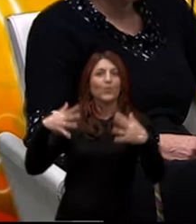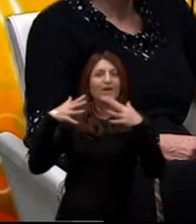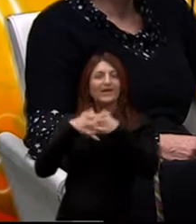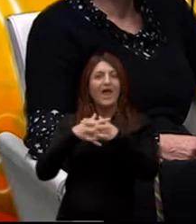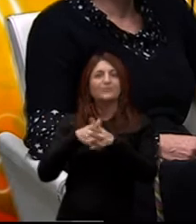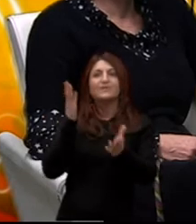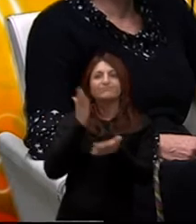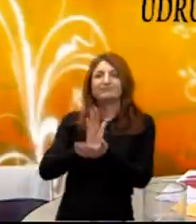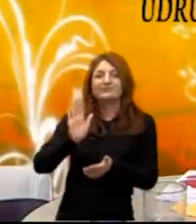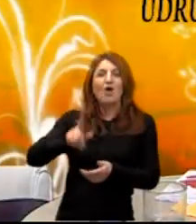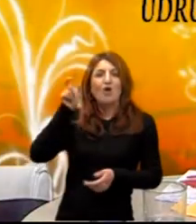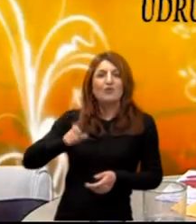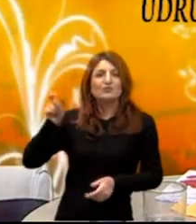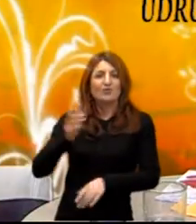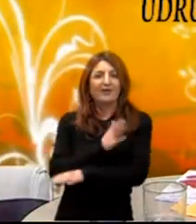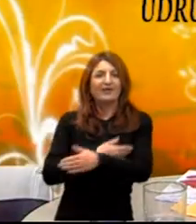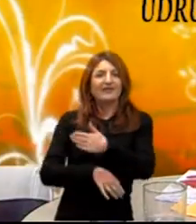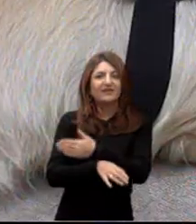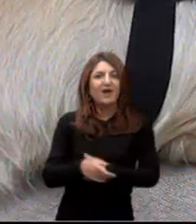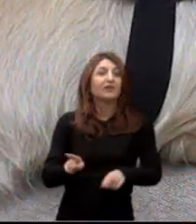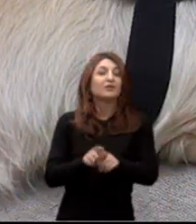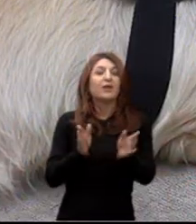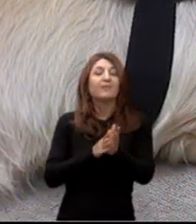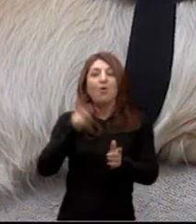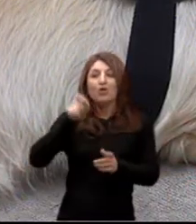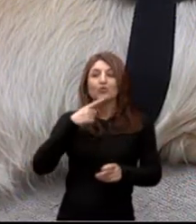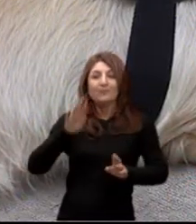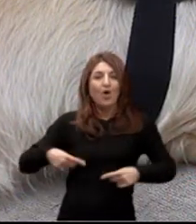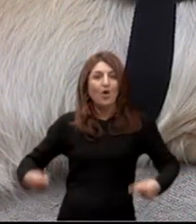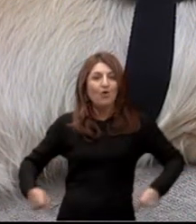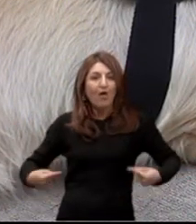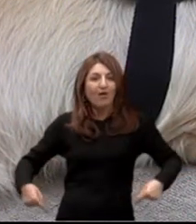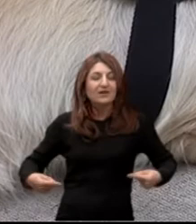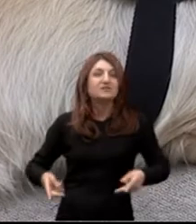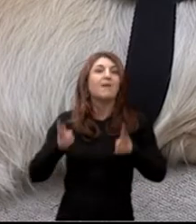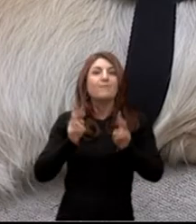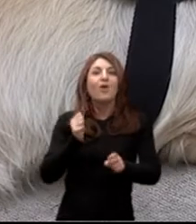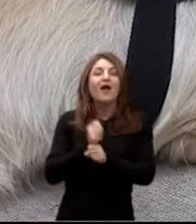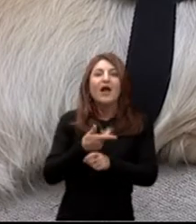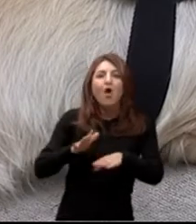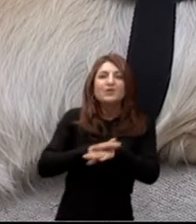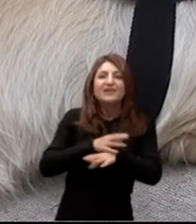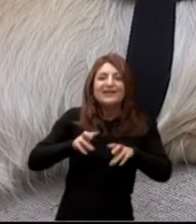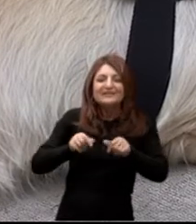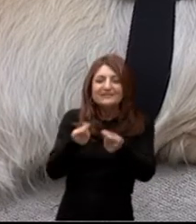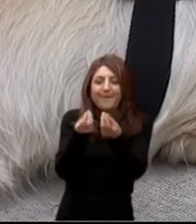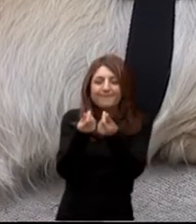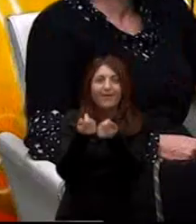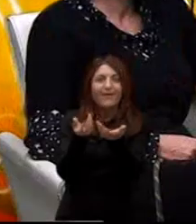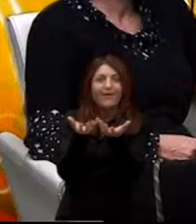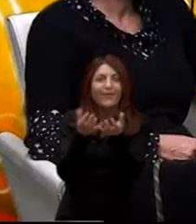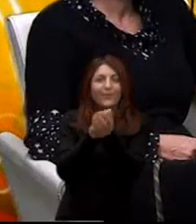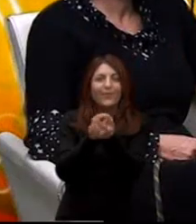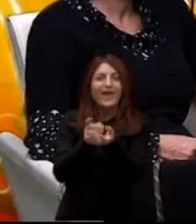Što je savršeno. I on je zapravo tako da i osobe koje su u kolicima mogu raditi u vrtu i zapravo taj osjet zemlje u rukama, pa i za slijepu